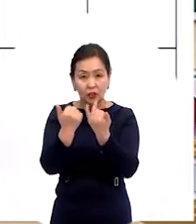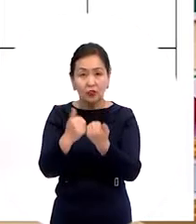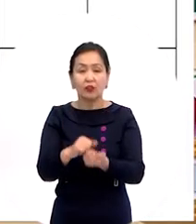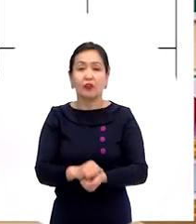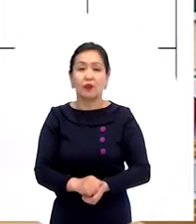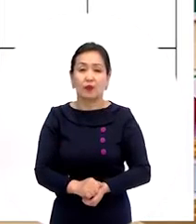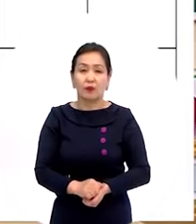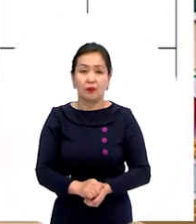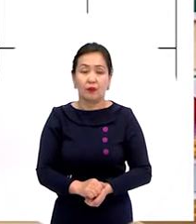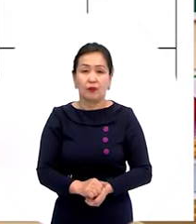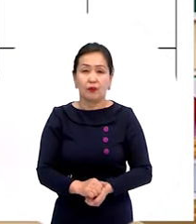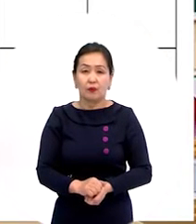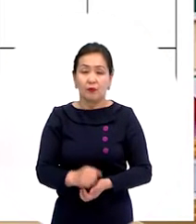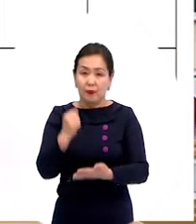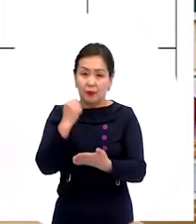тооцоолоорой.